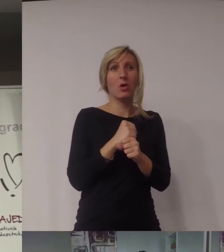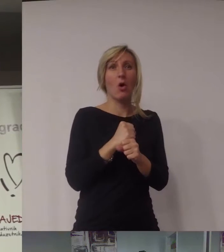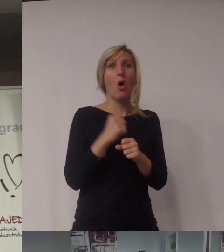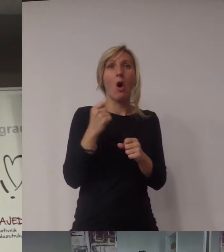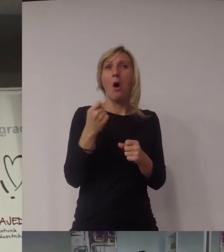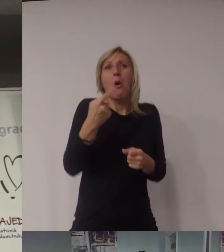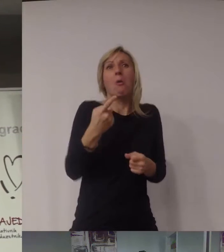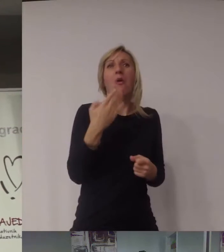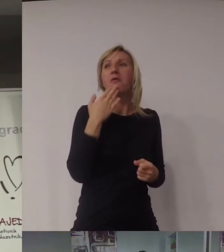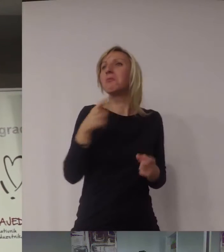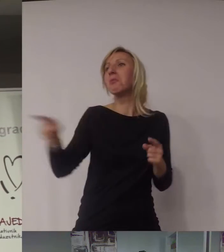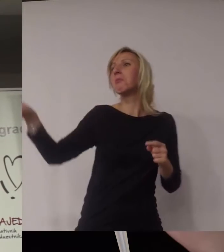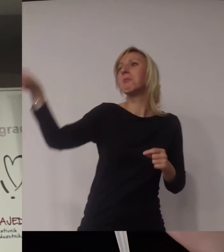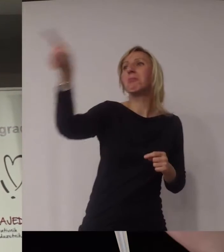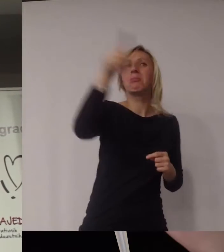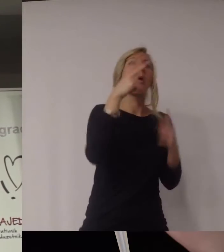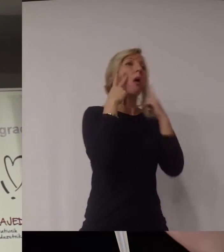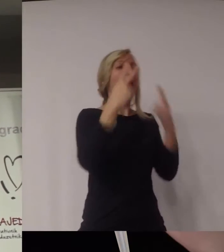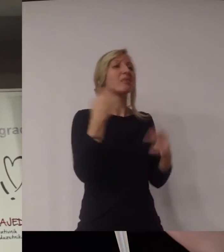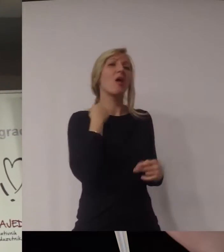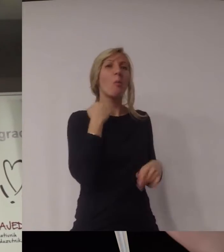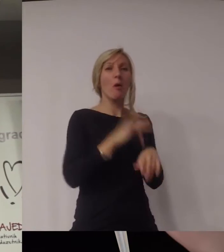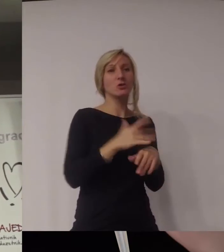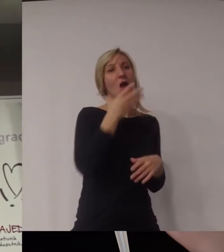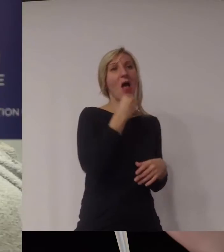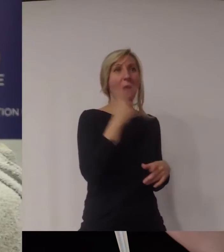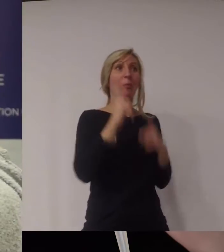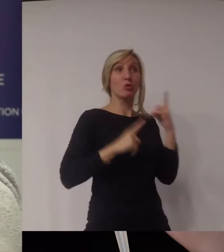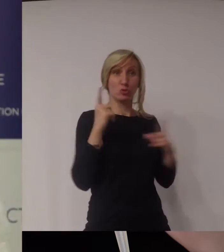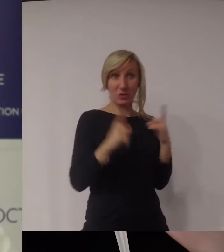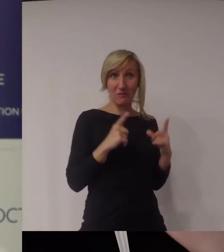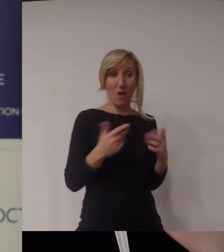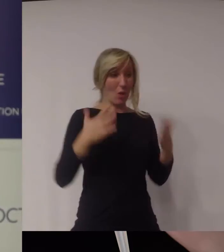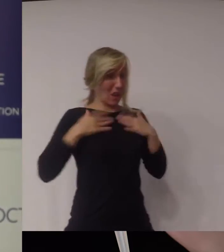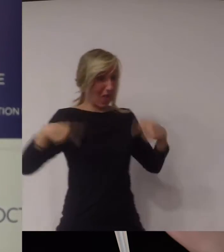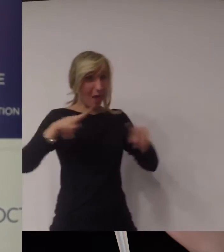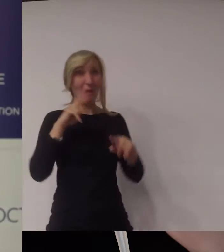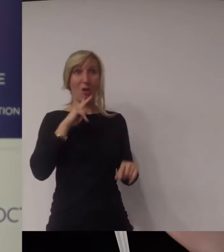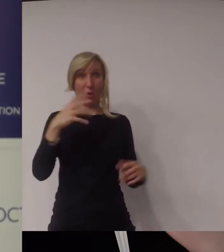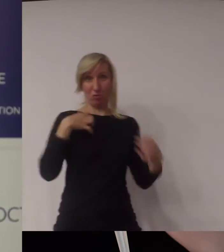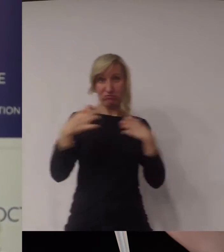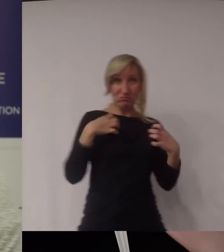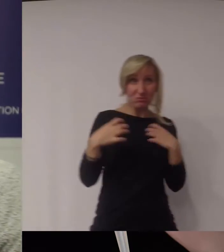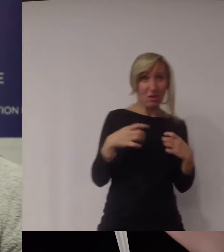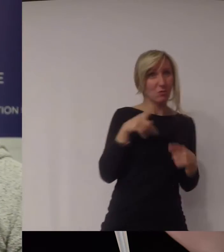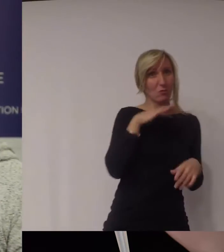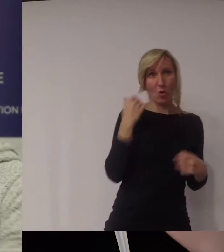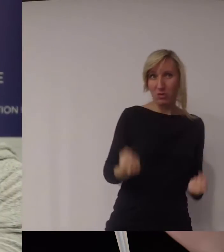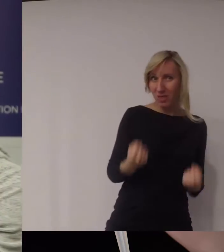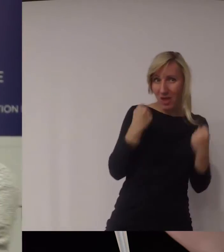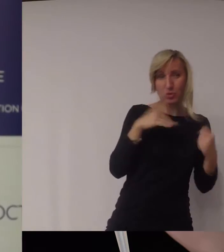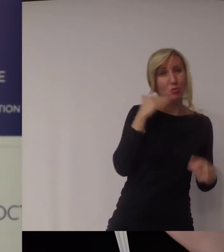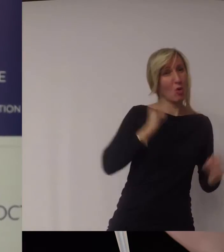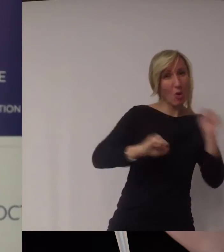koji gledaju porniče lepo i uživaju u njima, nama koji smo iza scene to izgleda mnogo teško i